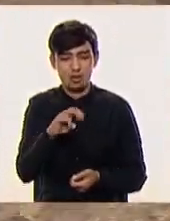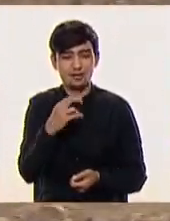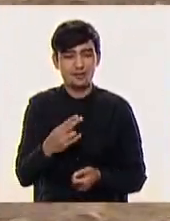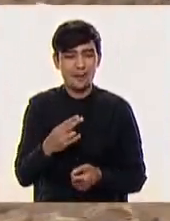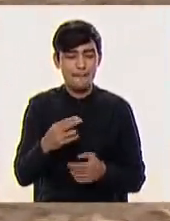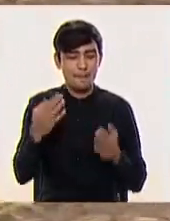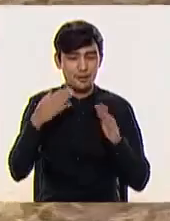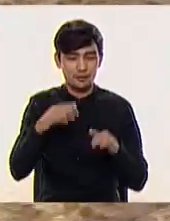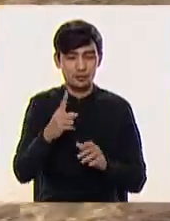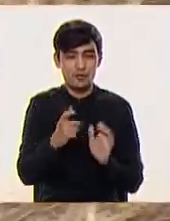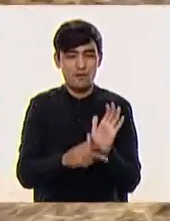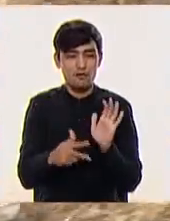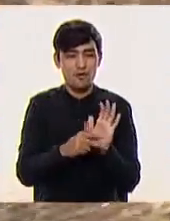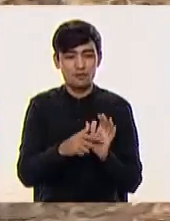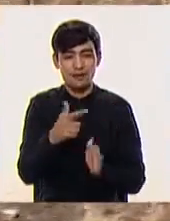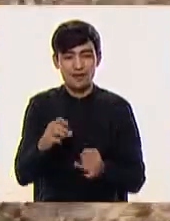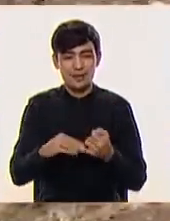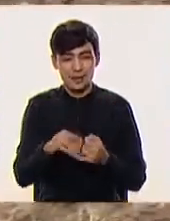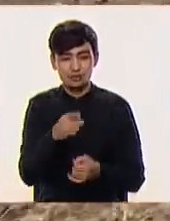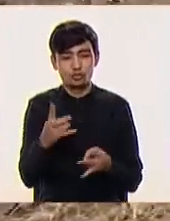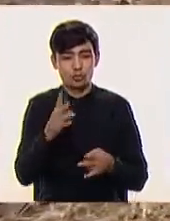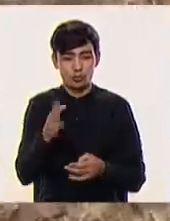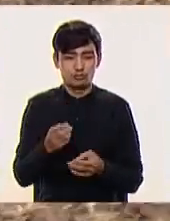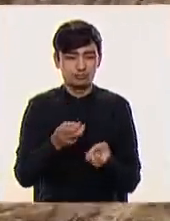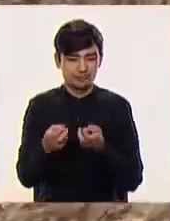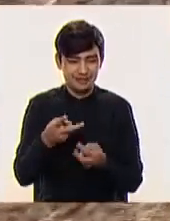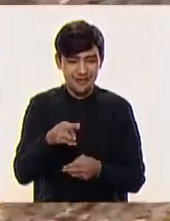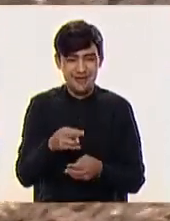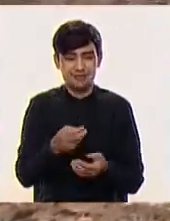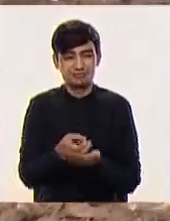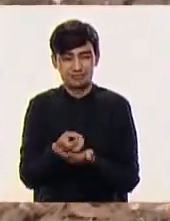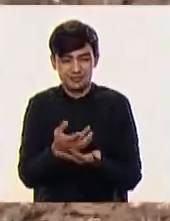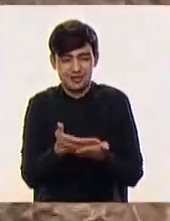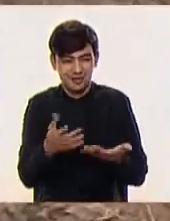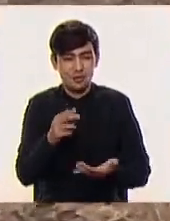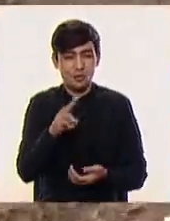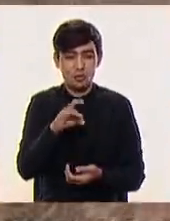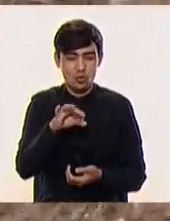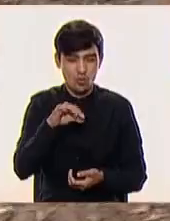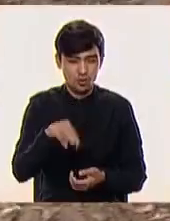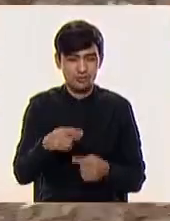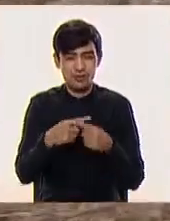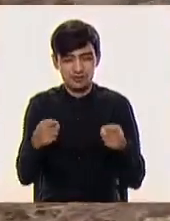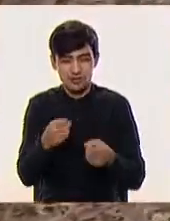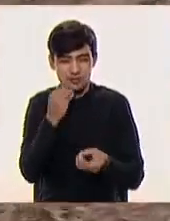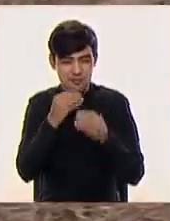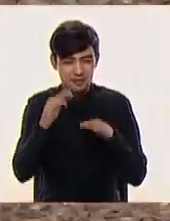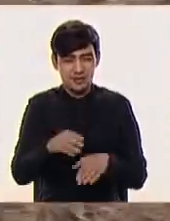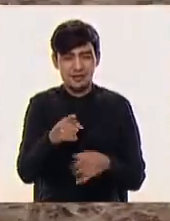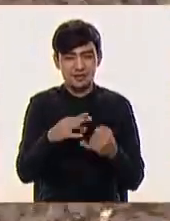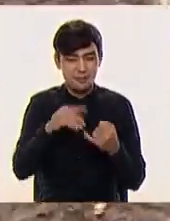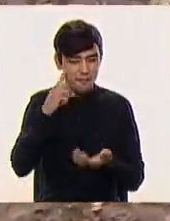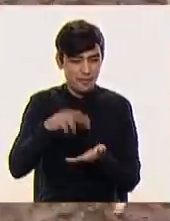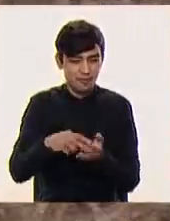на 188 гектарах земли должны появиться горнолыжный курорт, отели, туристические комплексы и объекты общепита. Землю